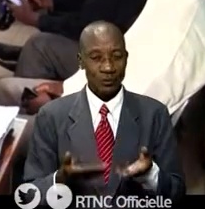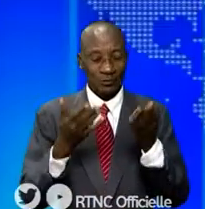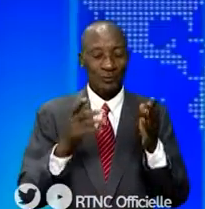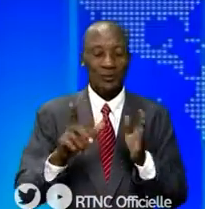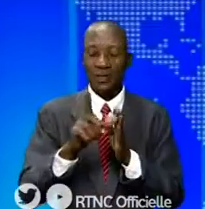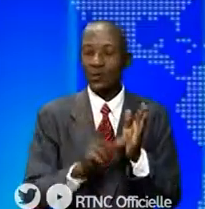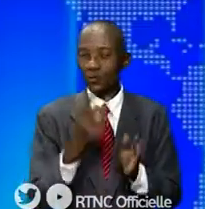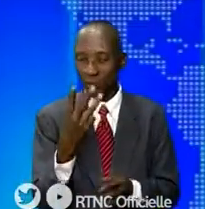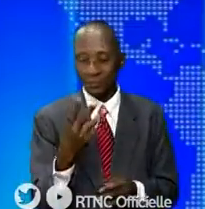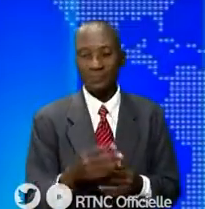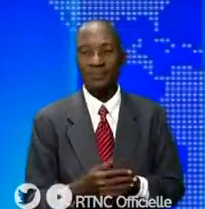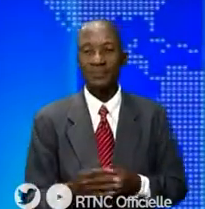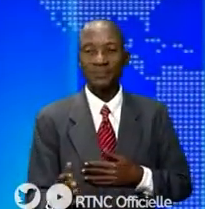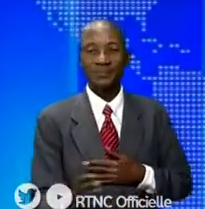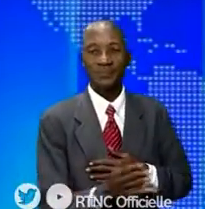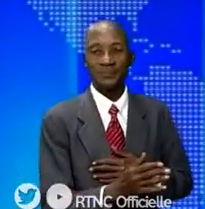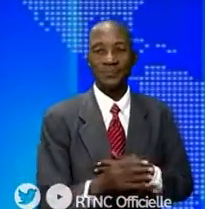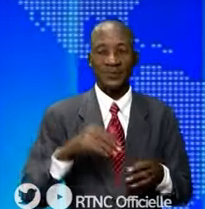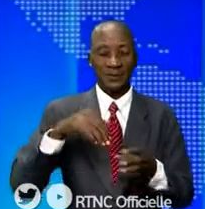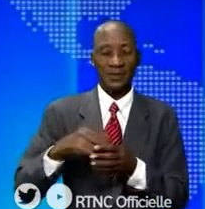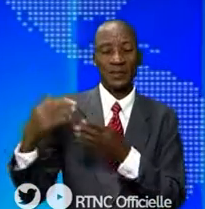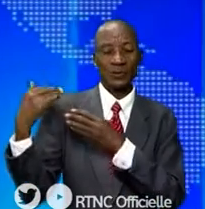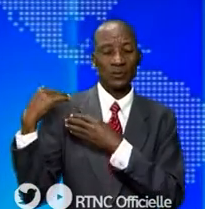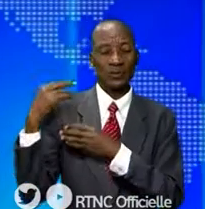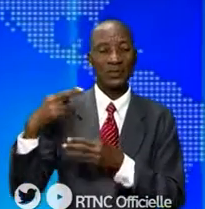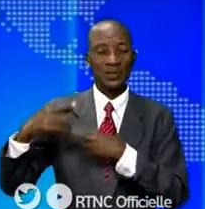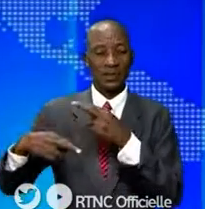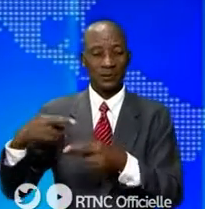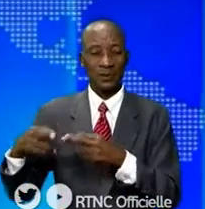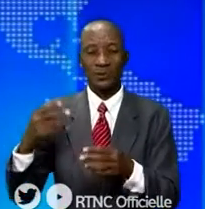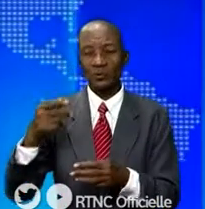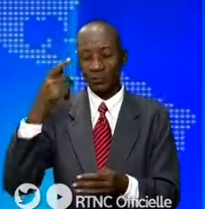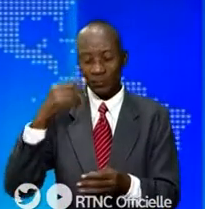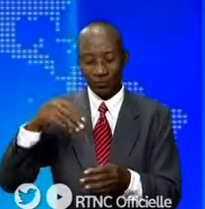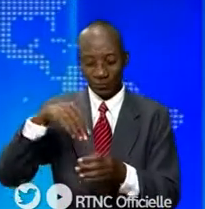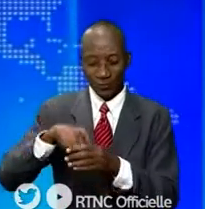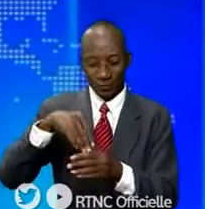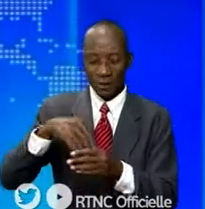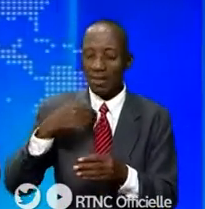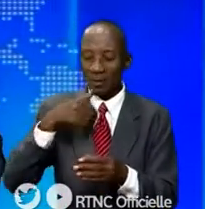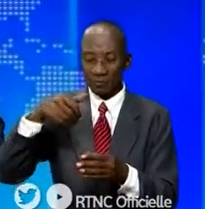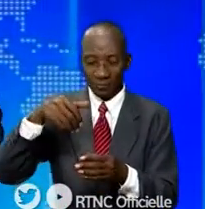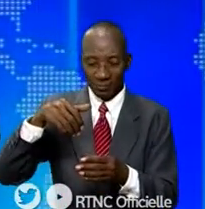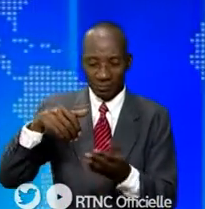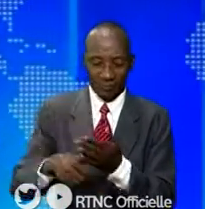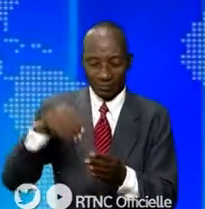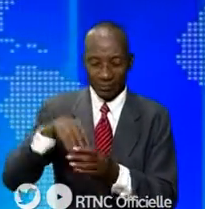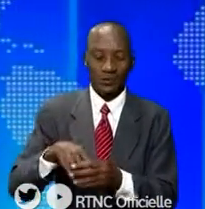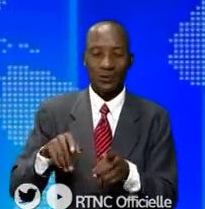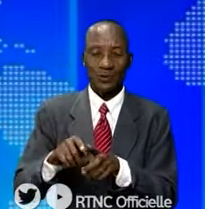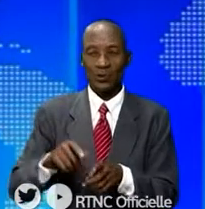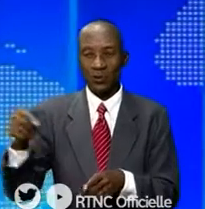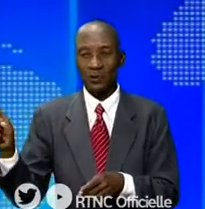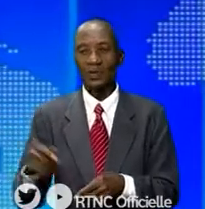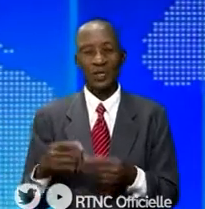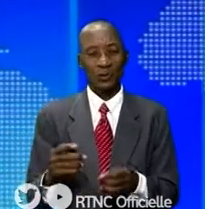lois. À l'autorité de régulation de postes et télécommunications, les nouveaux animateurs récemment nommés par le chef de l'État viennent de prendre possession